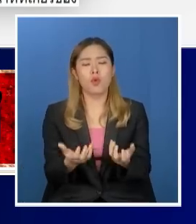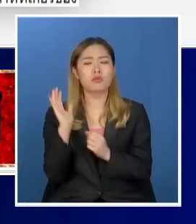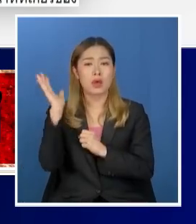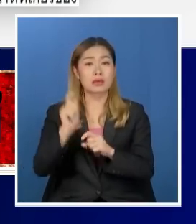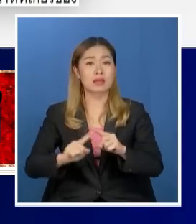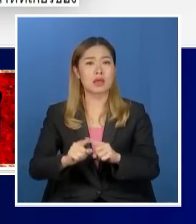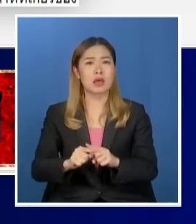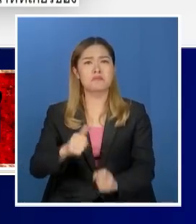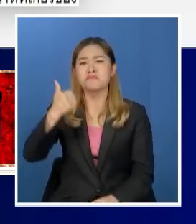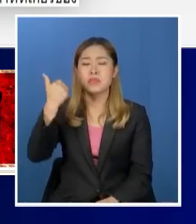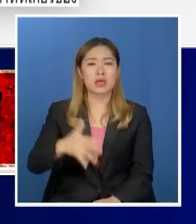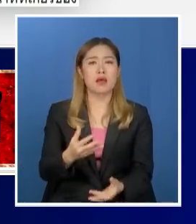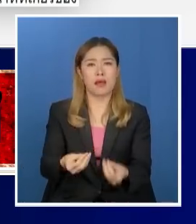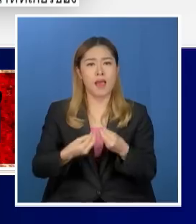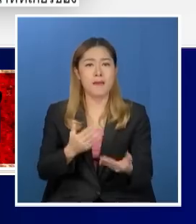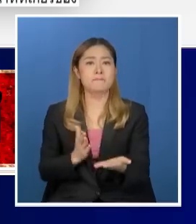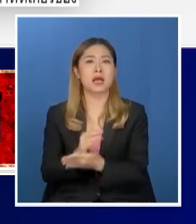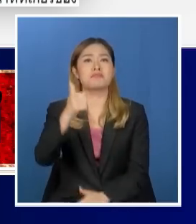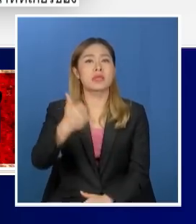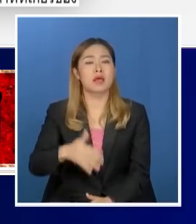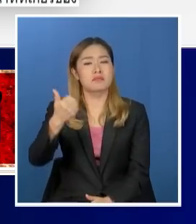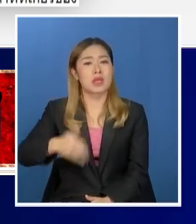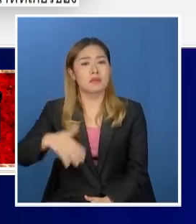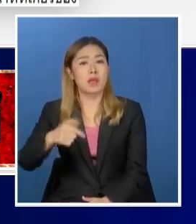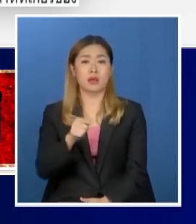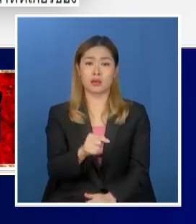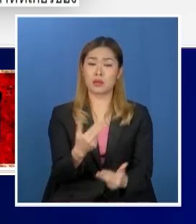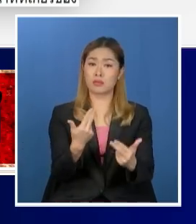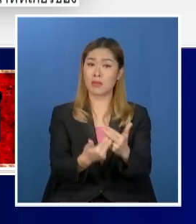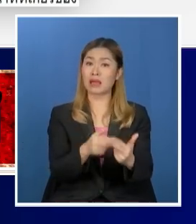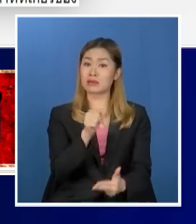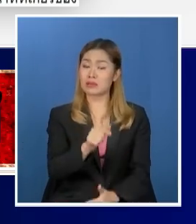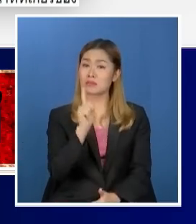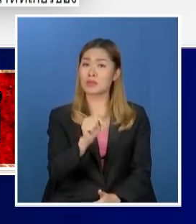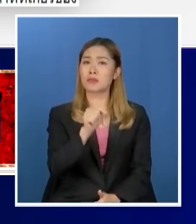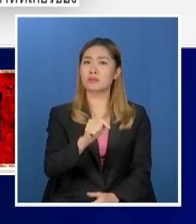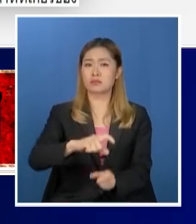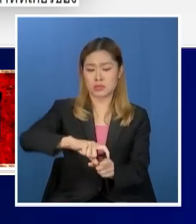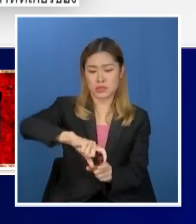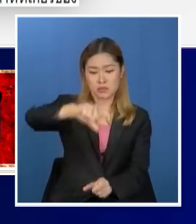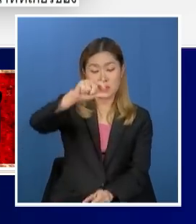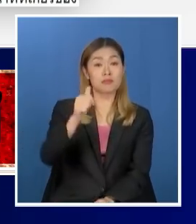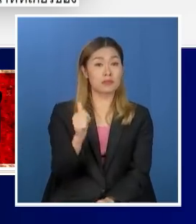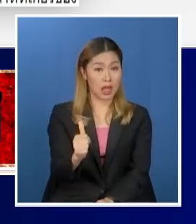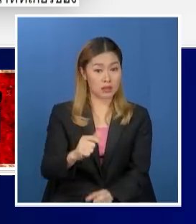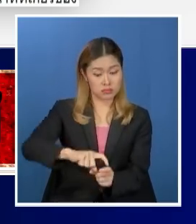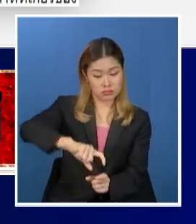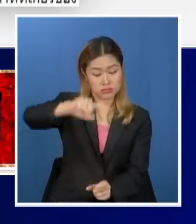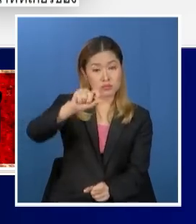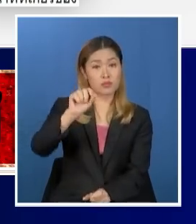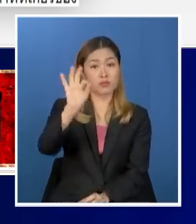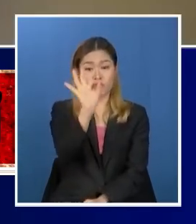แต่ไม่เคยได้รับการอนุญาตเลยแล้วอยู่ๆพรรคการเมืองพรรคนึงยิงแสงไฟขึ้นมาบนเสาแบบนี้